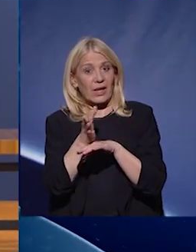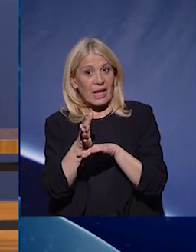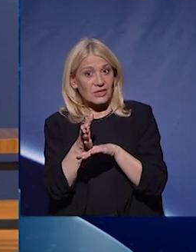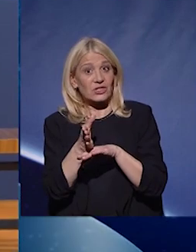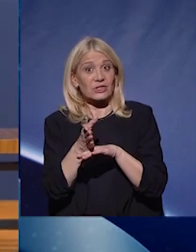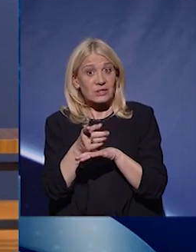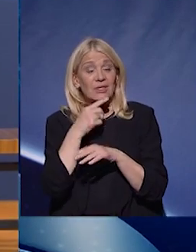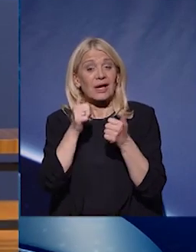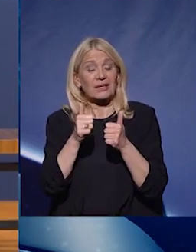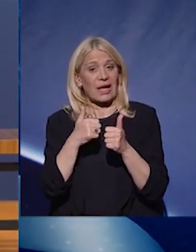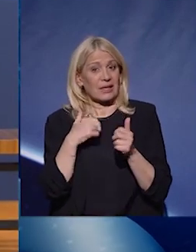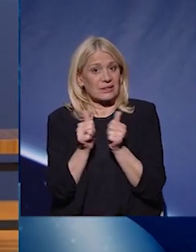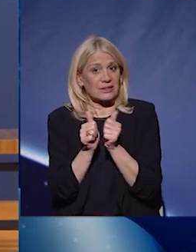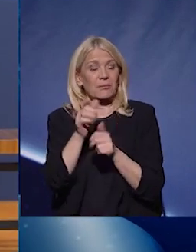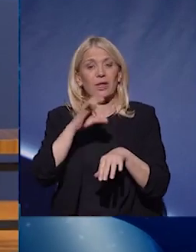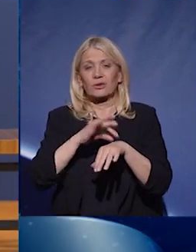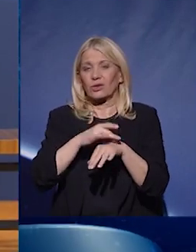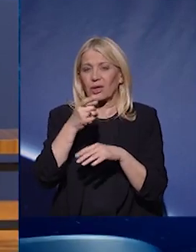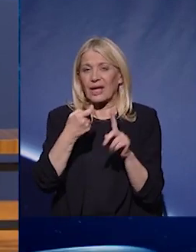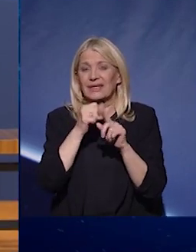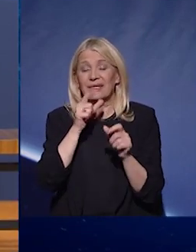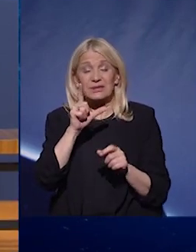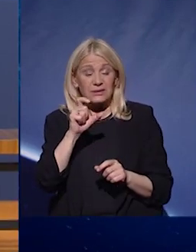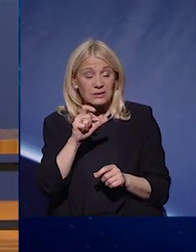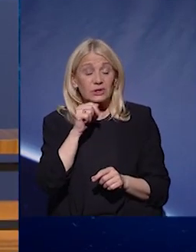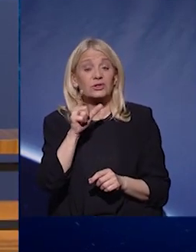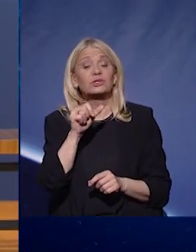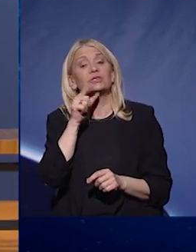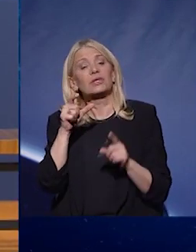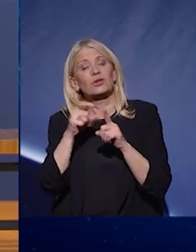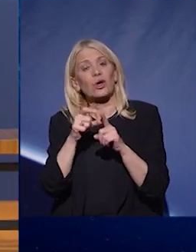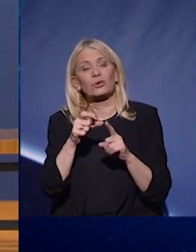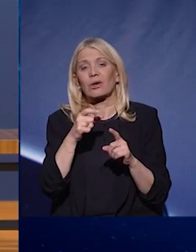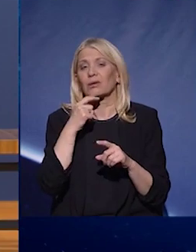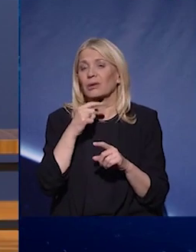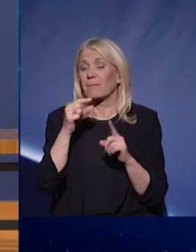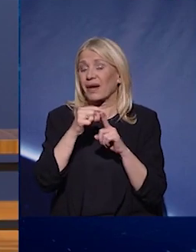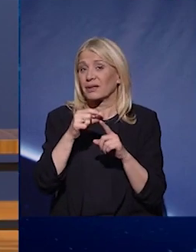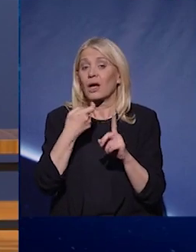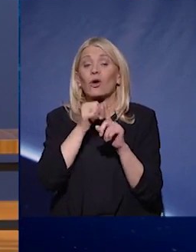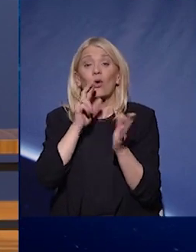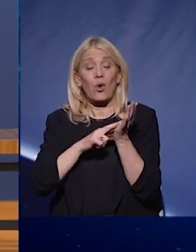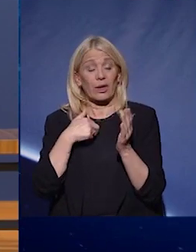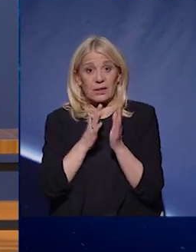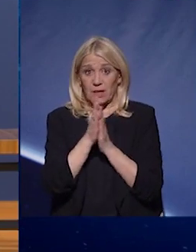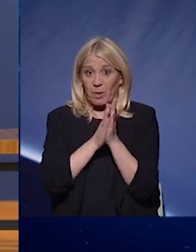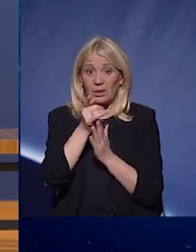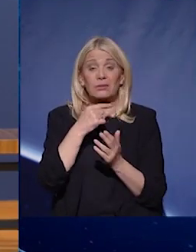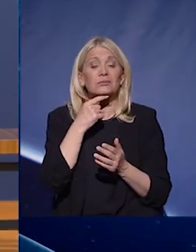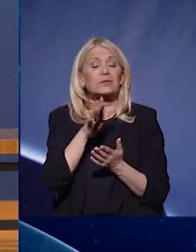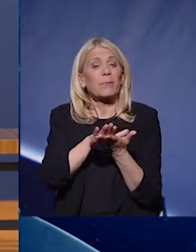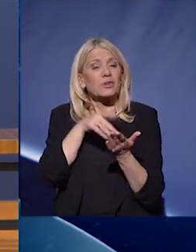Danas su sa nama doktorka Darija Kisić-Tepavčević i doktor Predrag Kon. Ja ću zamoliti na početku doktorku